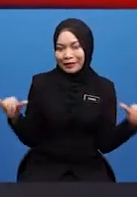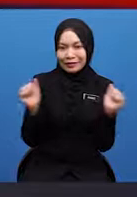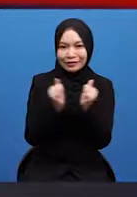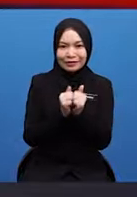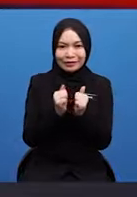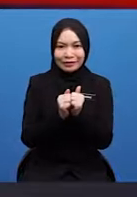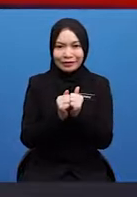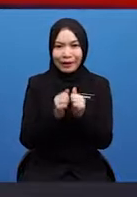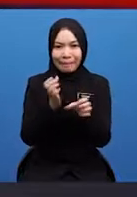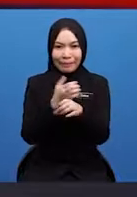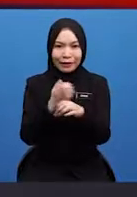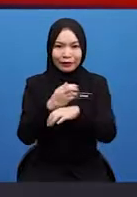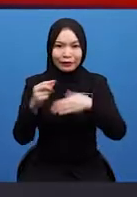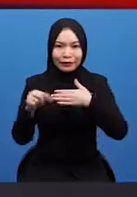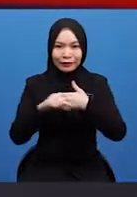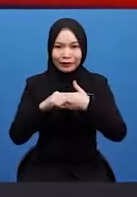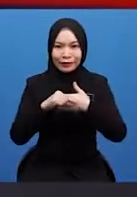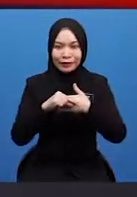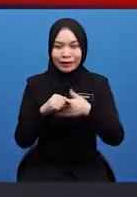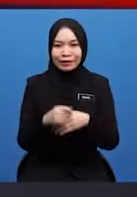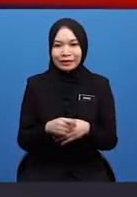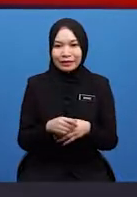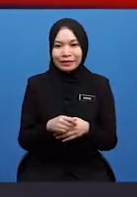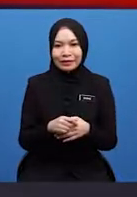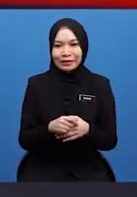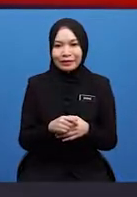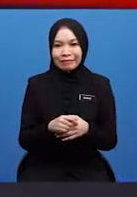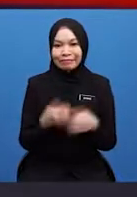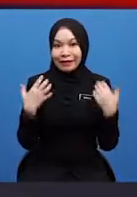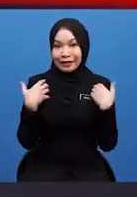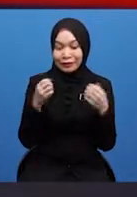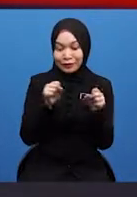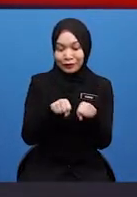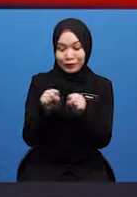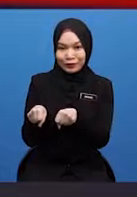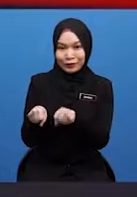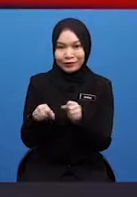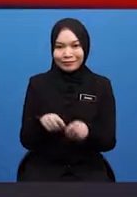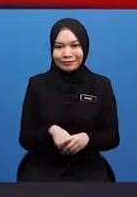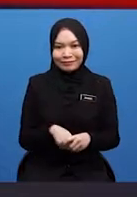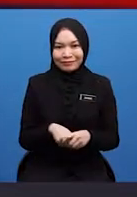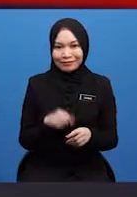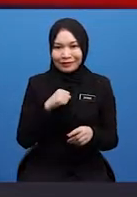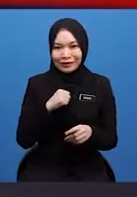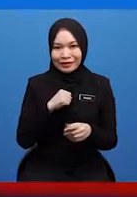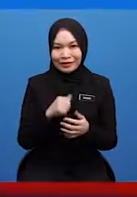dengan bentuk geometrik yang terikat dengan struktur dan tata cara tertentu dalam